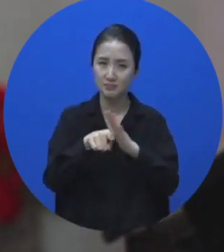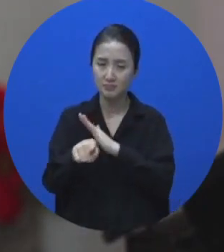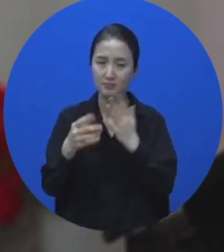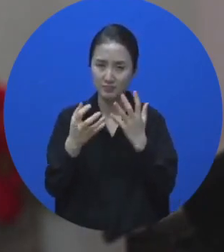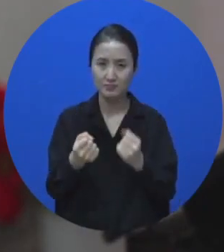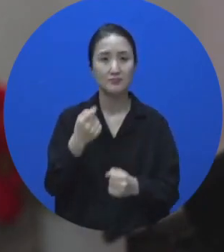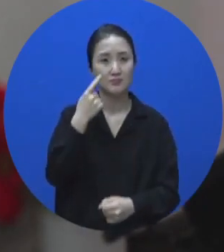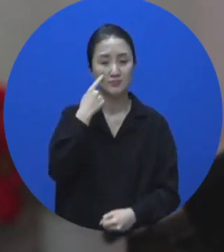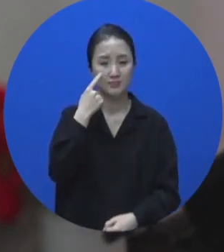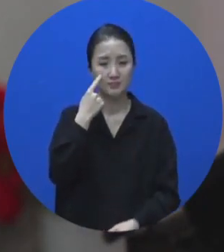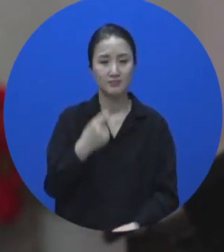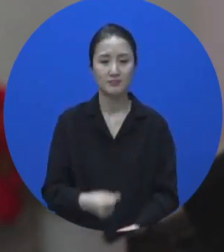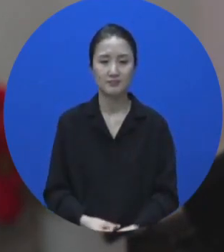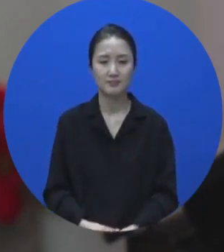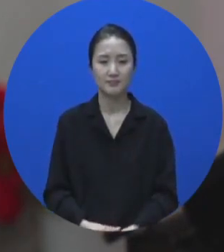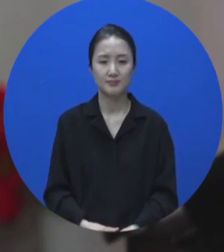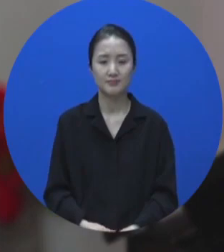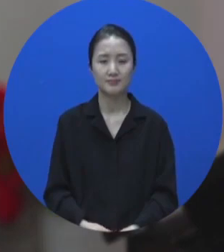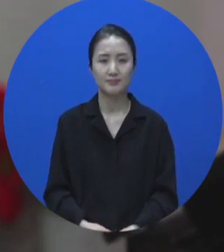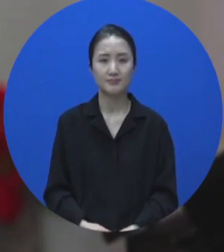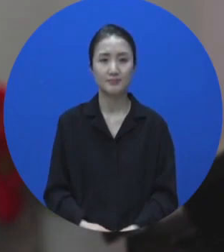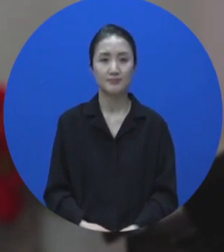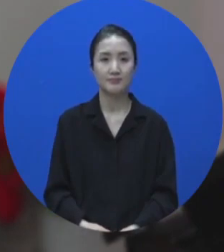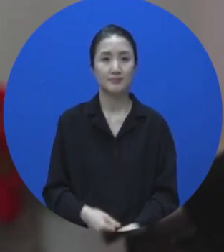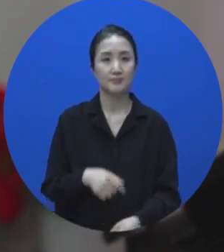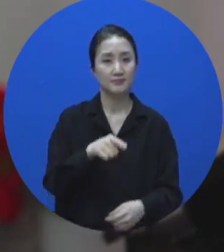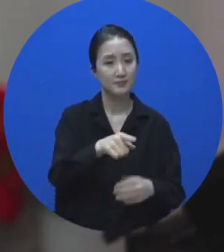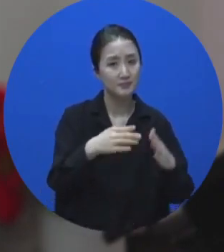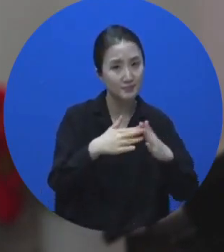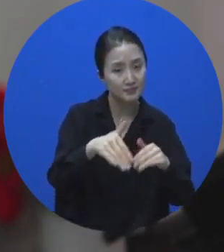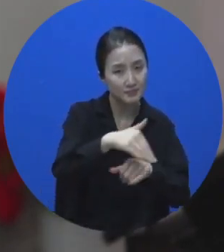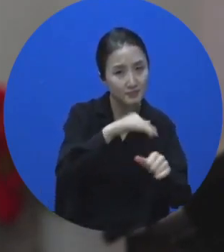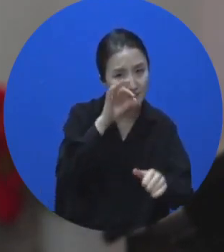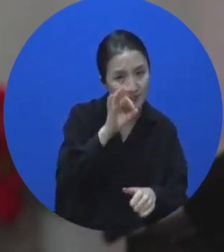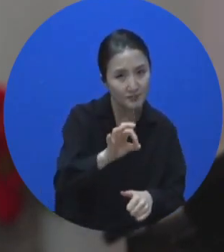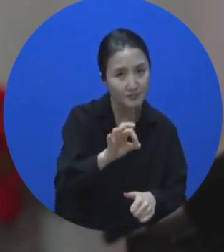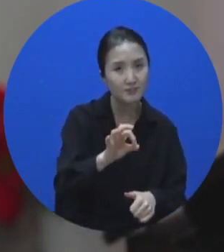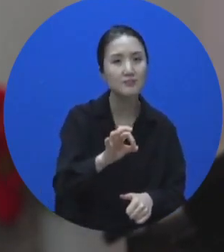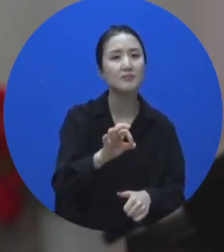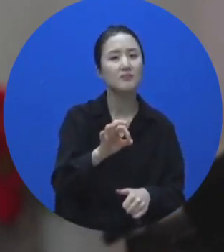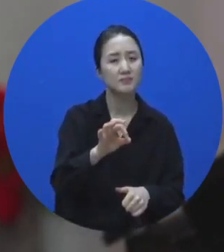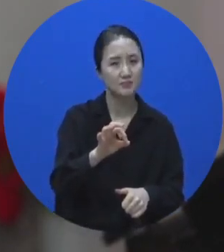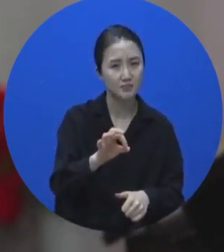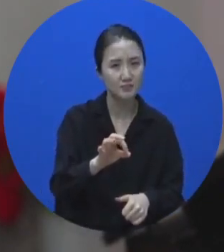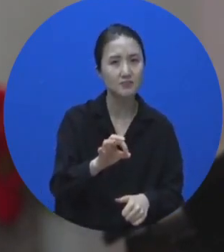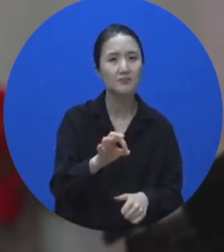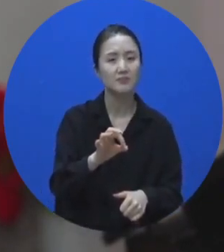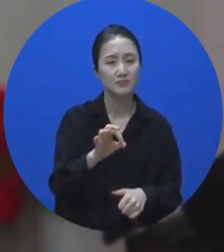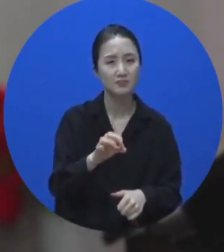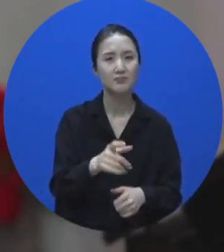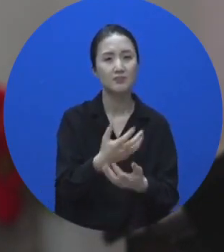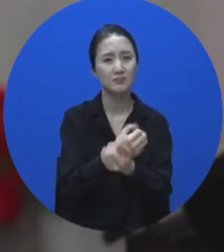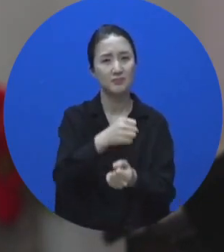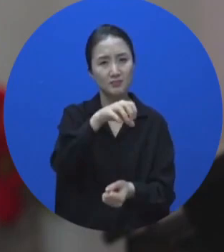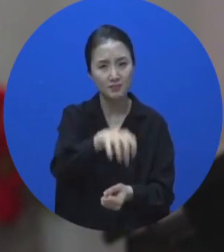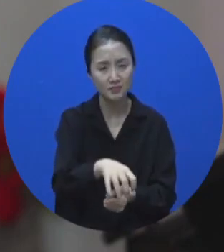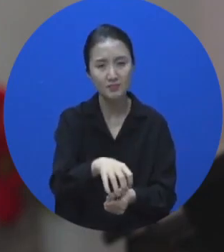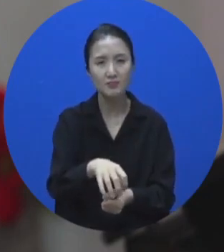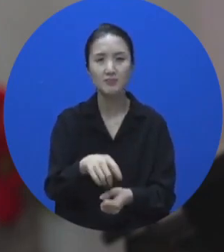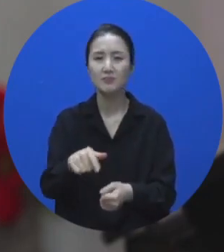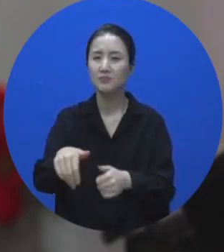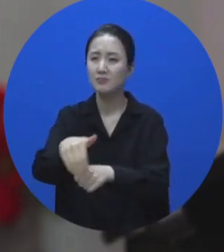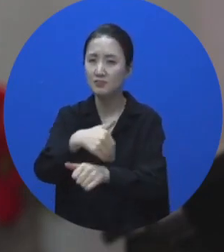다녀 보라고 했죠 뭐 데라 수 가면 요 그 집은 분양권이 되고 그 집은 재구 주택이 되는 거예요